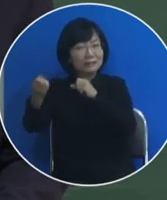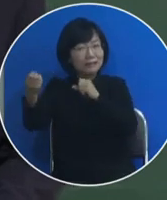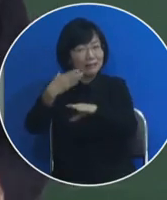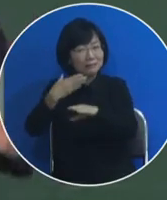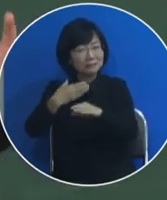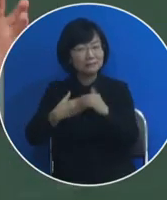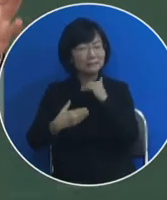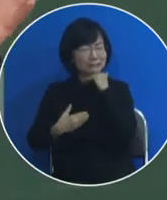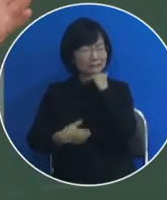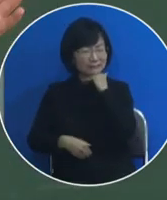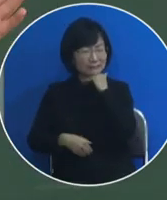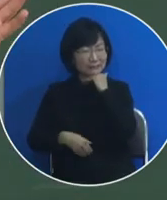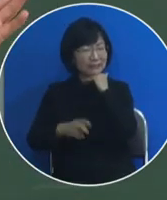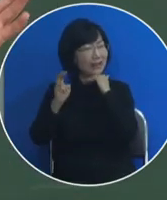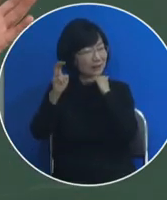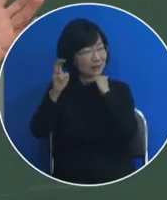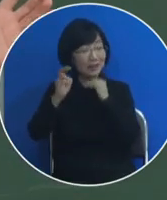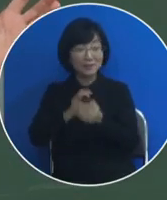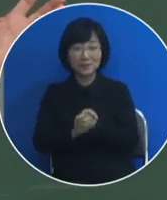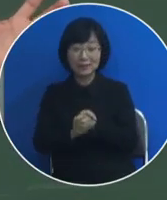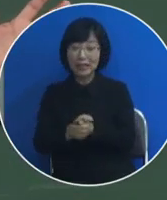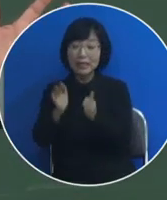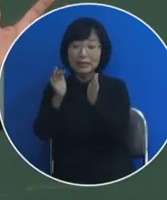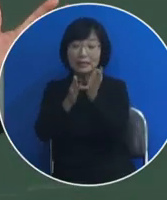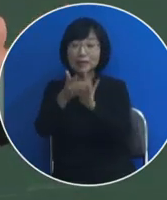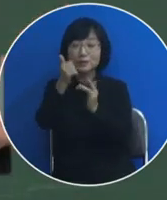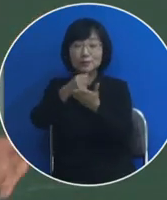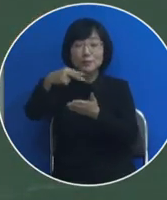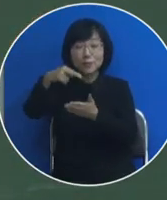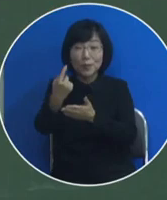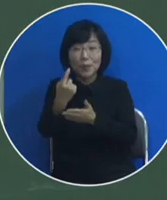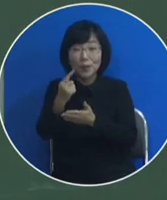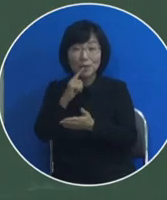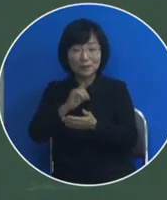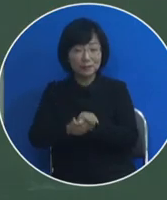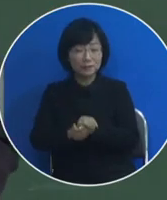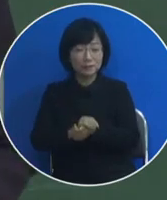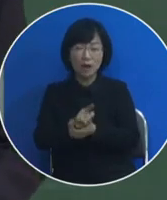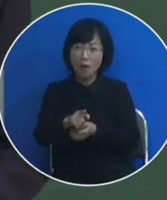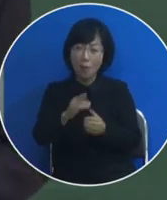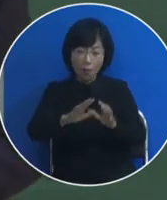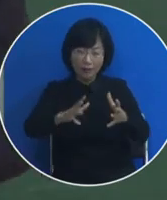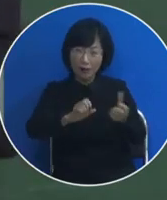Wait. 아 그럼 이 나라 회복됩니까? 기다리라. 그랬습니다. Then will our nation be restored? Wait.